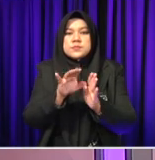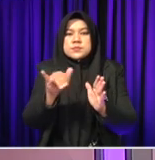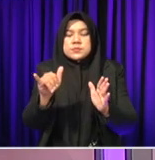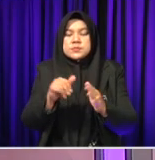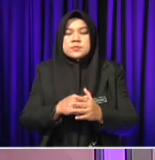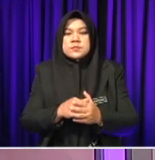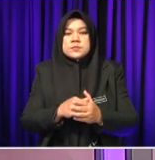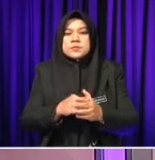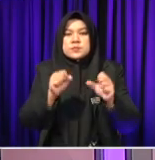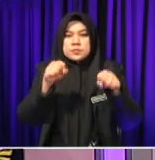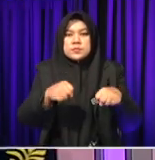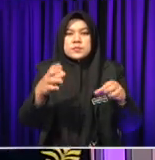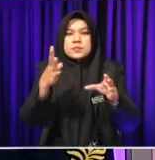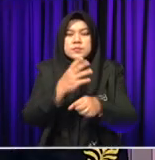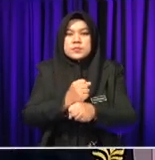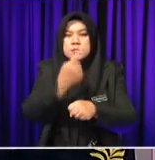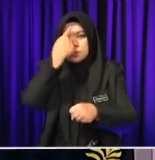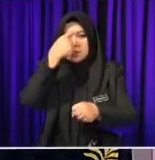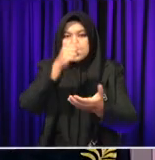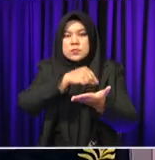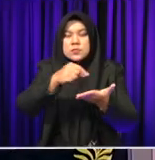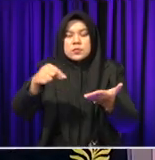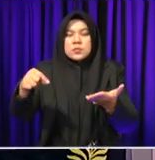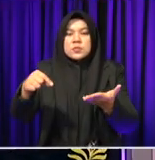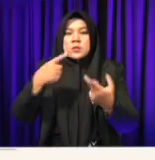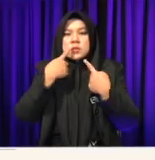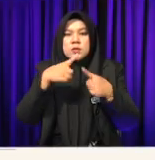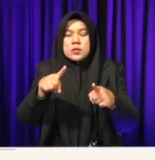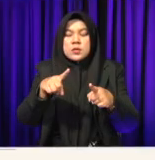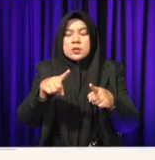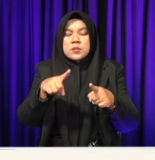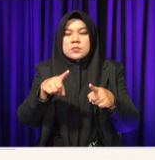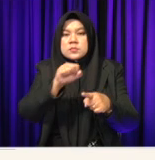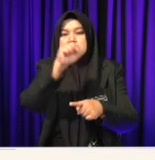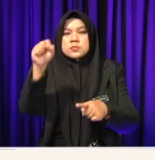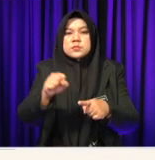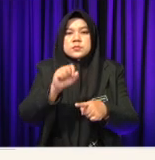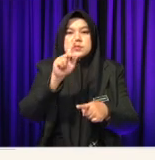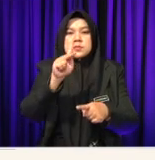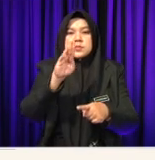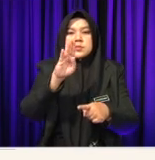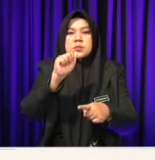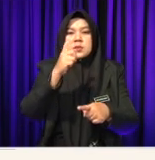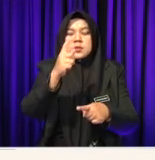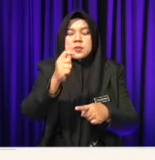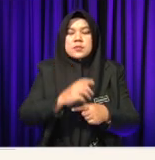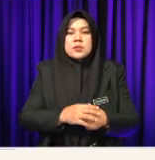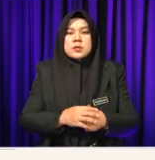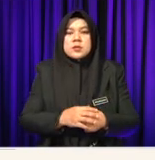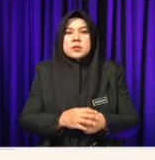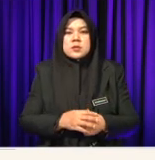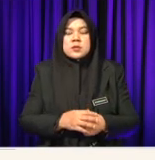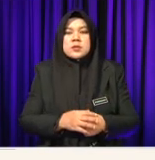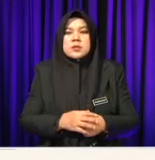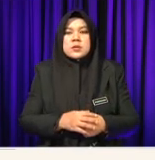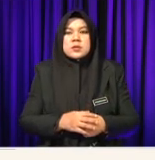murid sekalian boleh Ambillah untuk menulis soalan ataupun untuk menjawab soalan kebat yang diberikan di sini pada pandangan saya Ustazah lebih